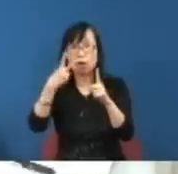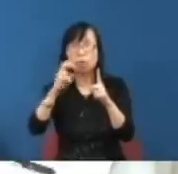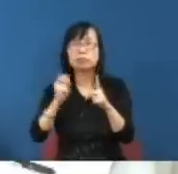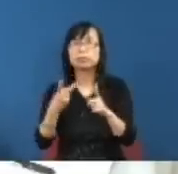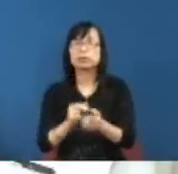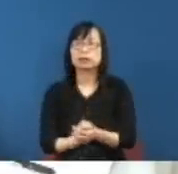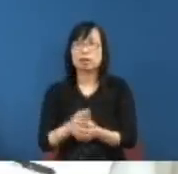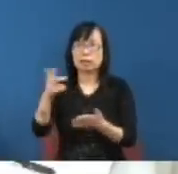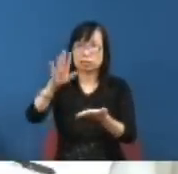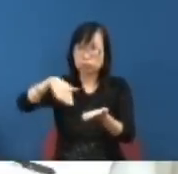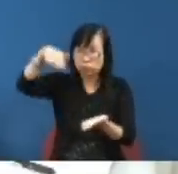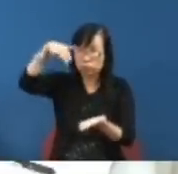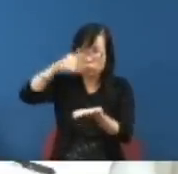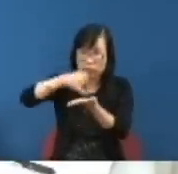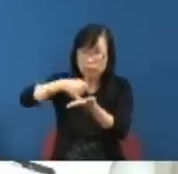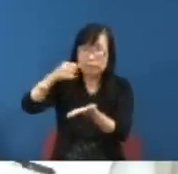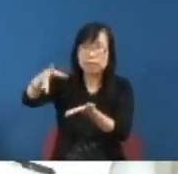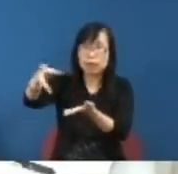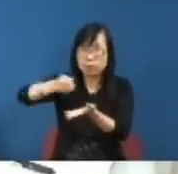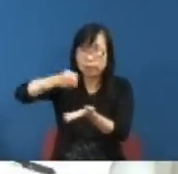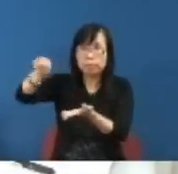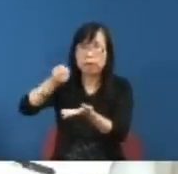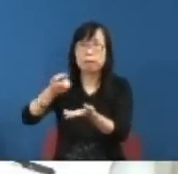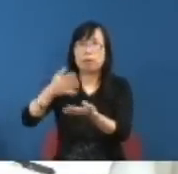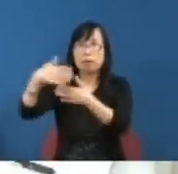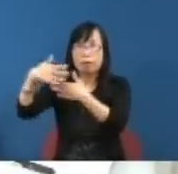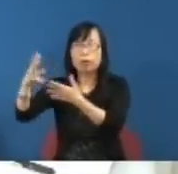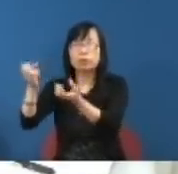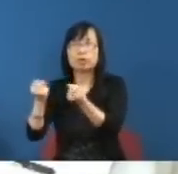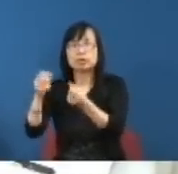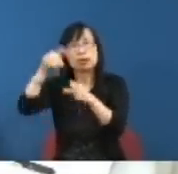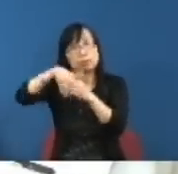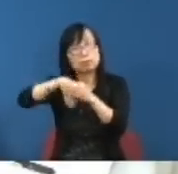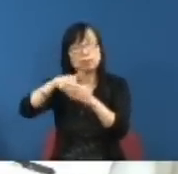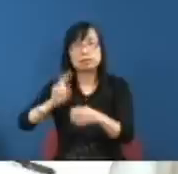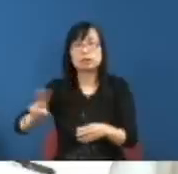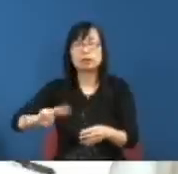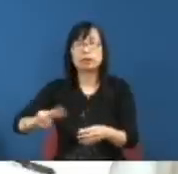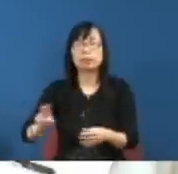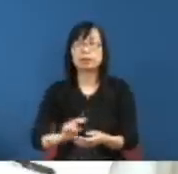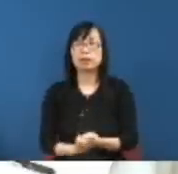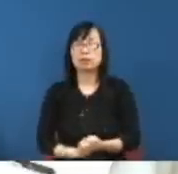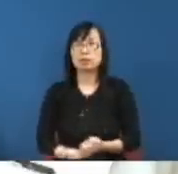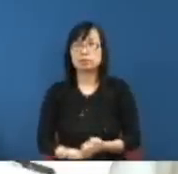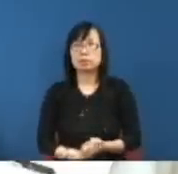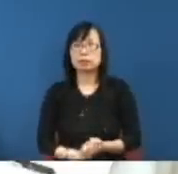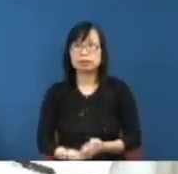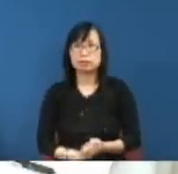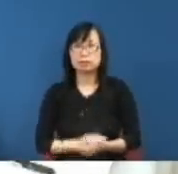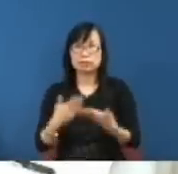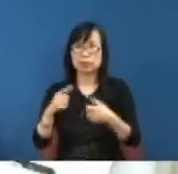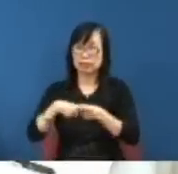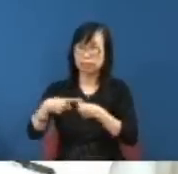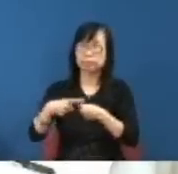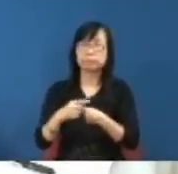是高息去吸納外國投資一樣。而這個效應就是說怎樣，第一就是